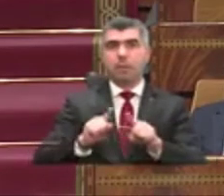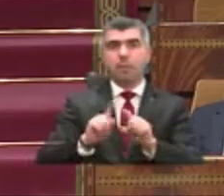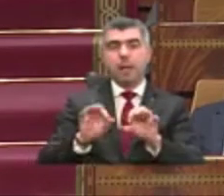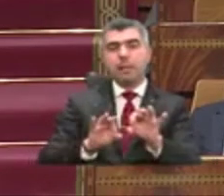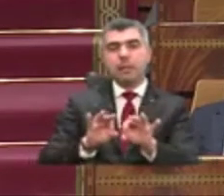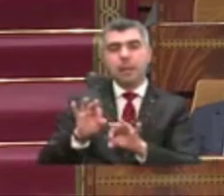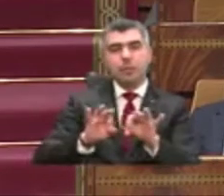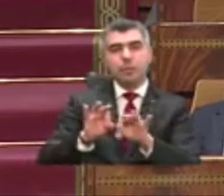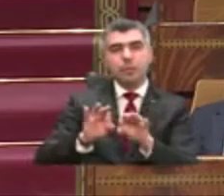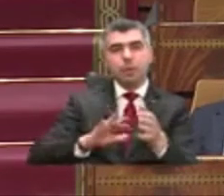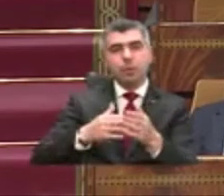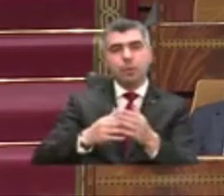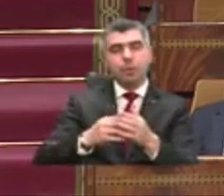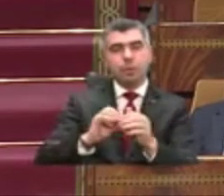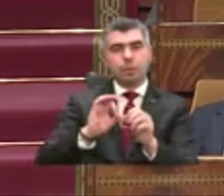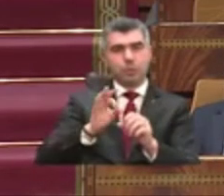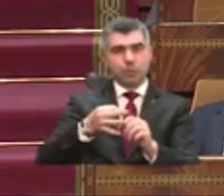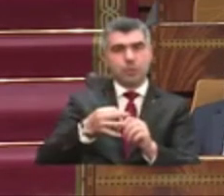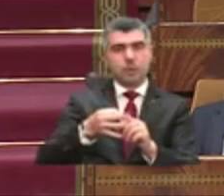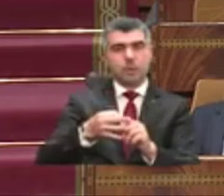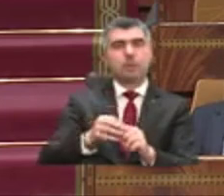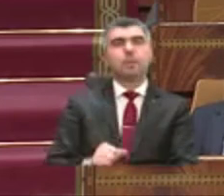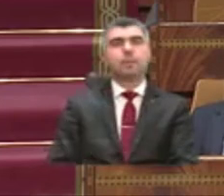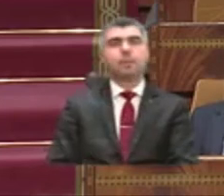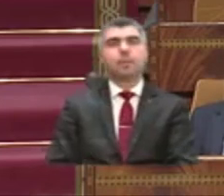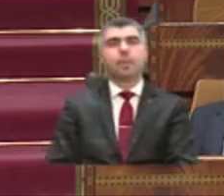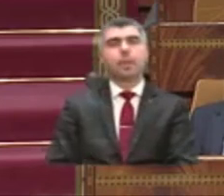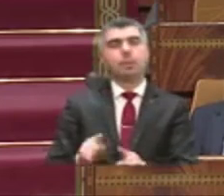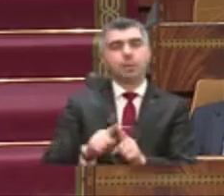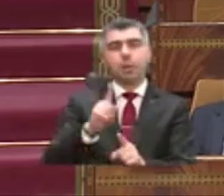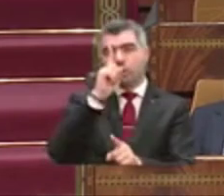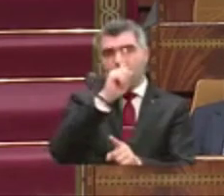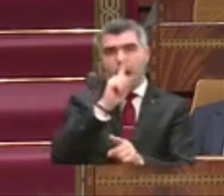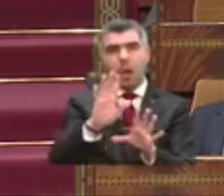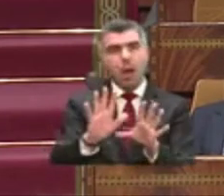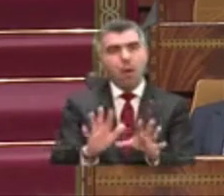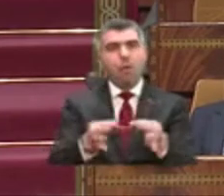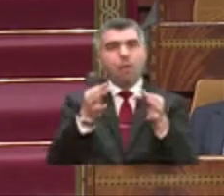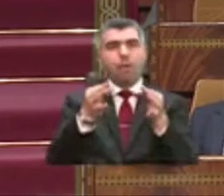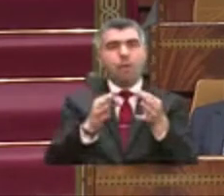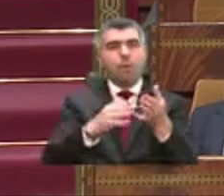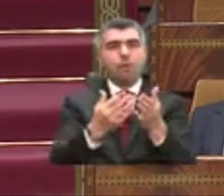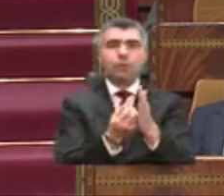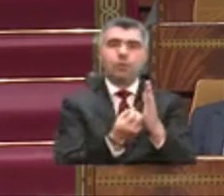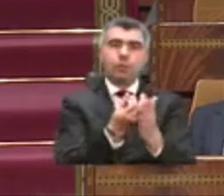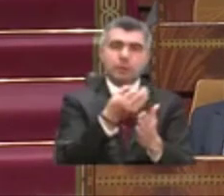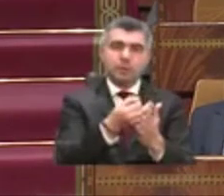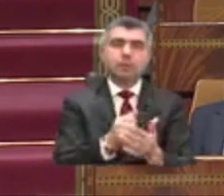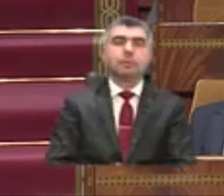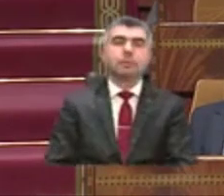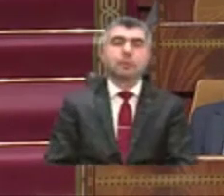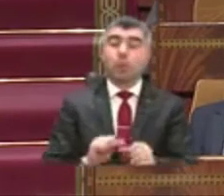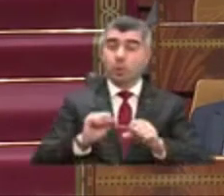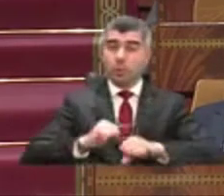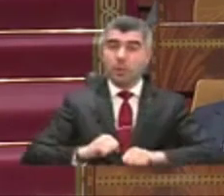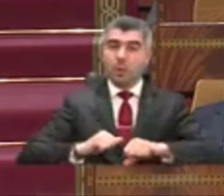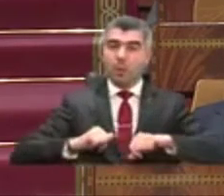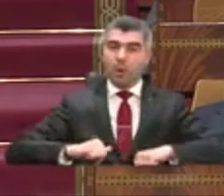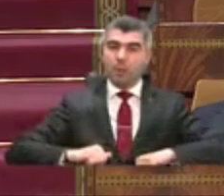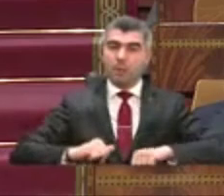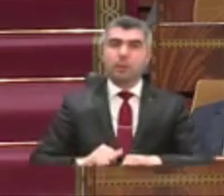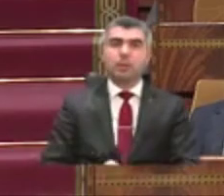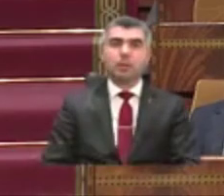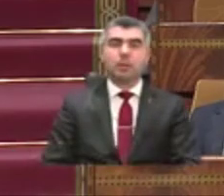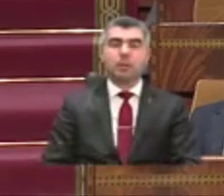ثقتنا فيكم كبيره بزاف فهاد بانكم غادي توجدوا الحلول في هذا الموضوع. السيد الوزير فعلا كما قلتوا الان